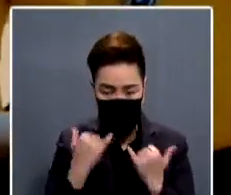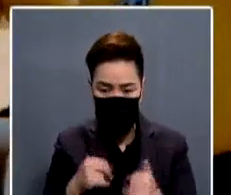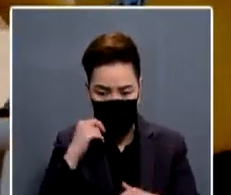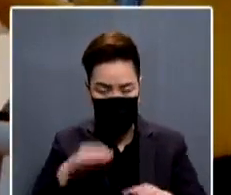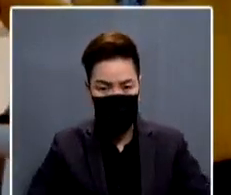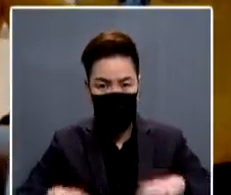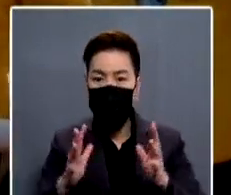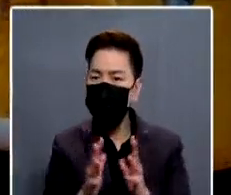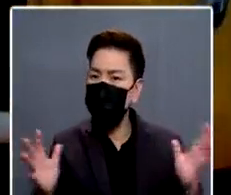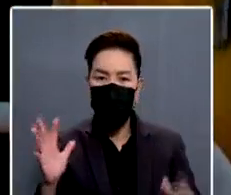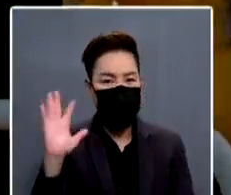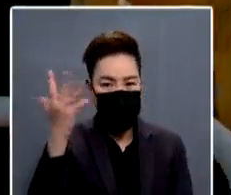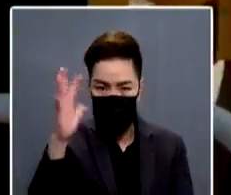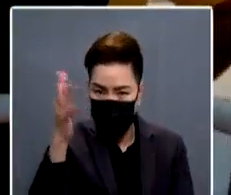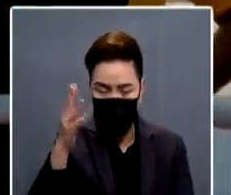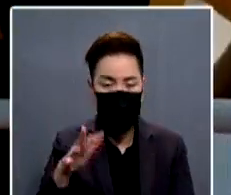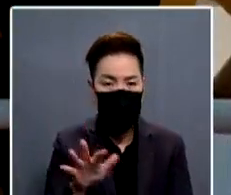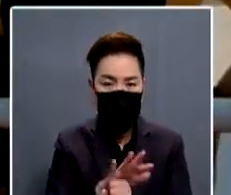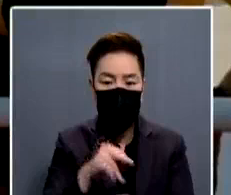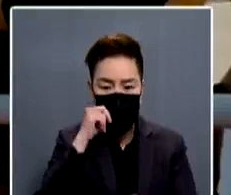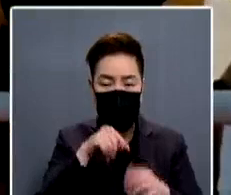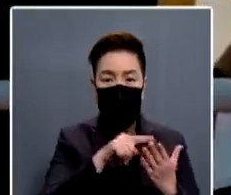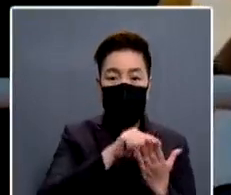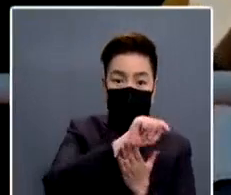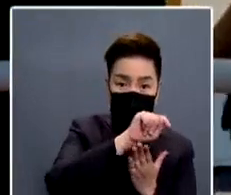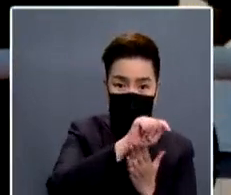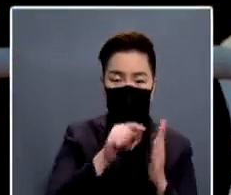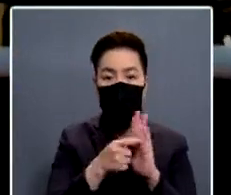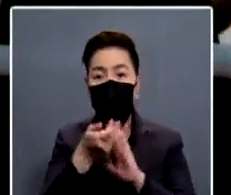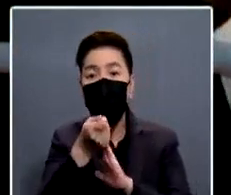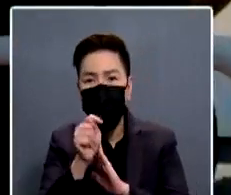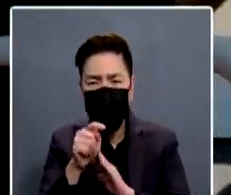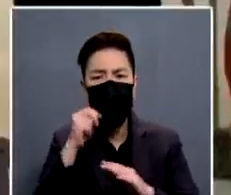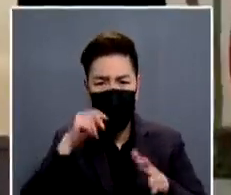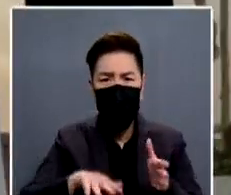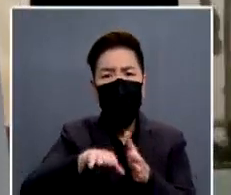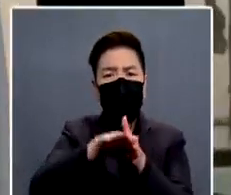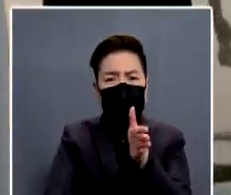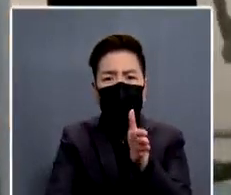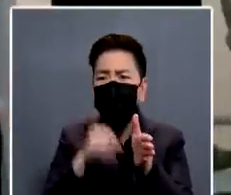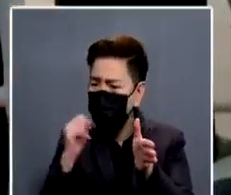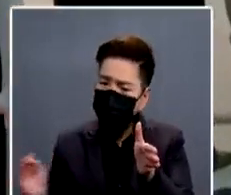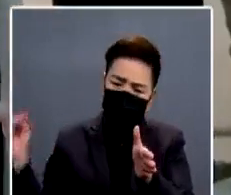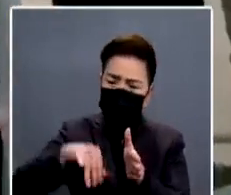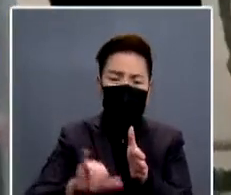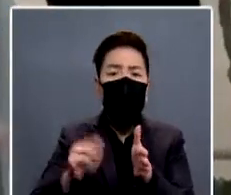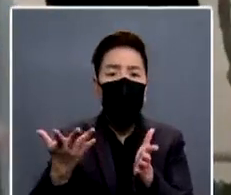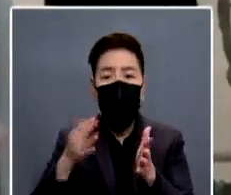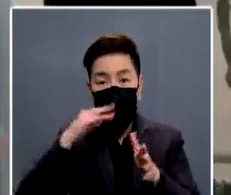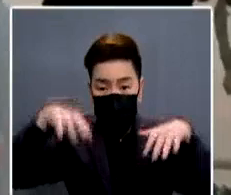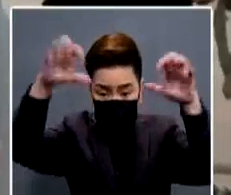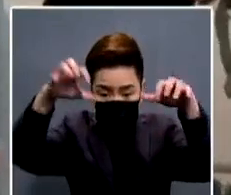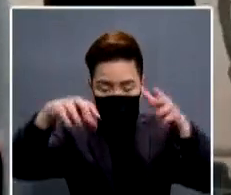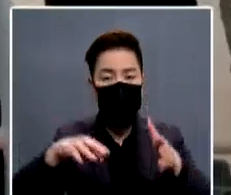าณน้ำไม่ได้เยอะมากค่ะและปีนี้อย่างที่บอกไปทั้งเขื่อนภูมิพลเขื่อนสิริกิติ์ยังมีพื้นที่ที่มันพร่องน้ำอยู่เยอะนะเพราะฉะนั้นถ้าฝนตกเหนือเ